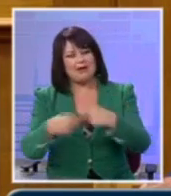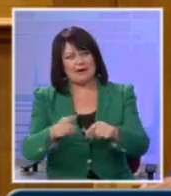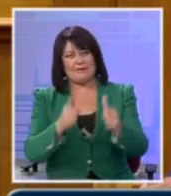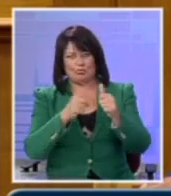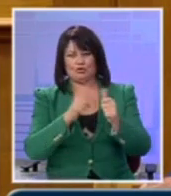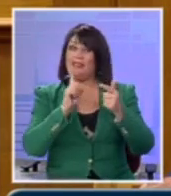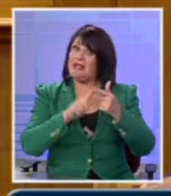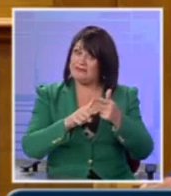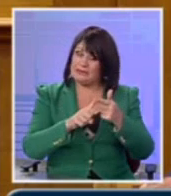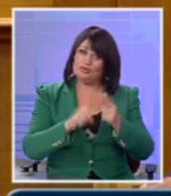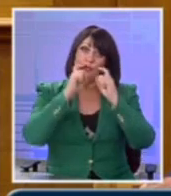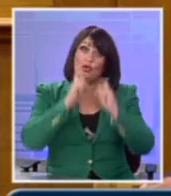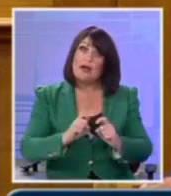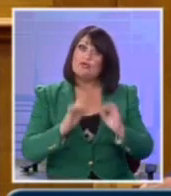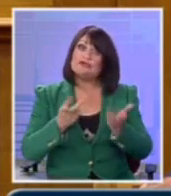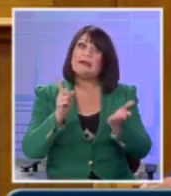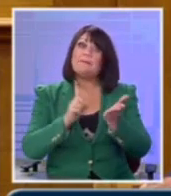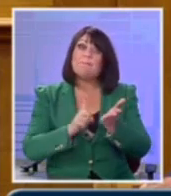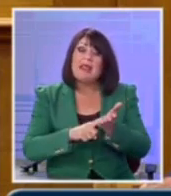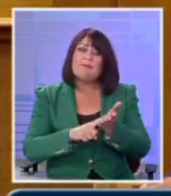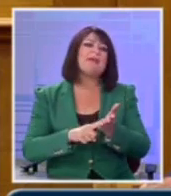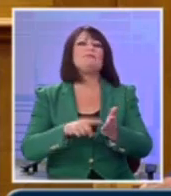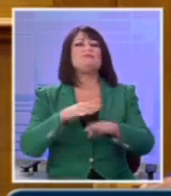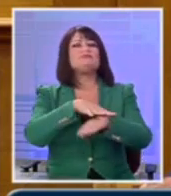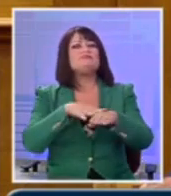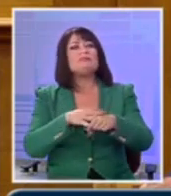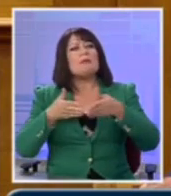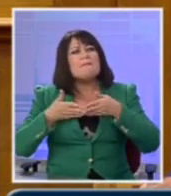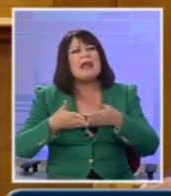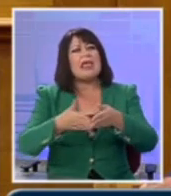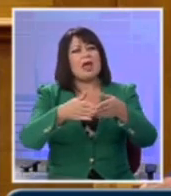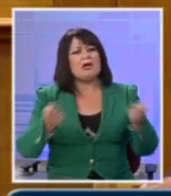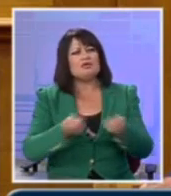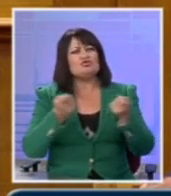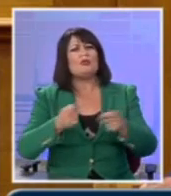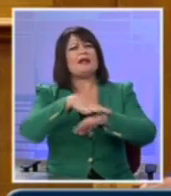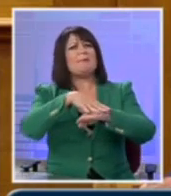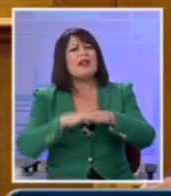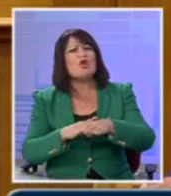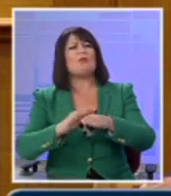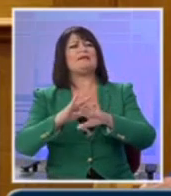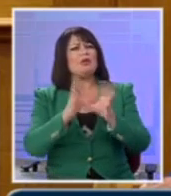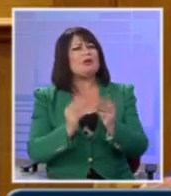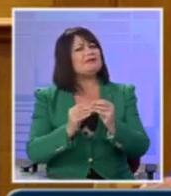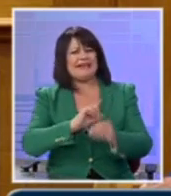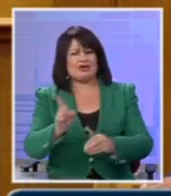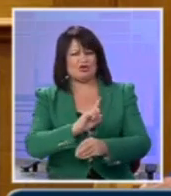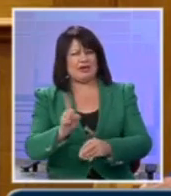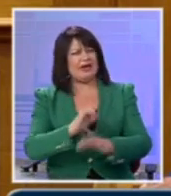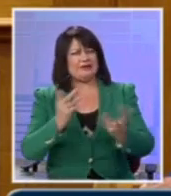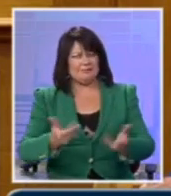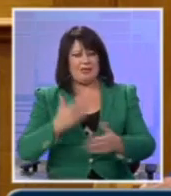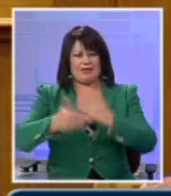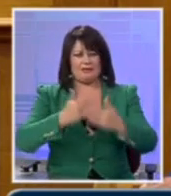υποχρέωση αφορά στη σύνθεση των πληρωμάτων των μεγάλων επιβατικών οχηματαγωγών πλοίων των εσωτερικών γραμμών. Στη